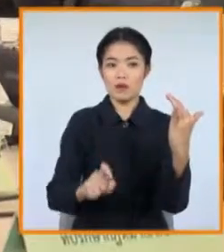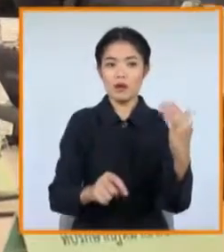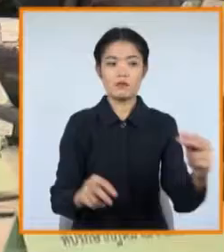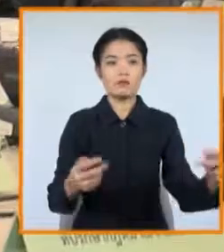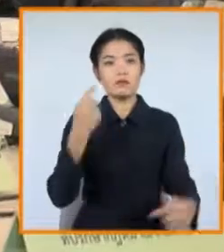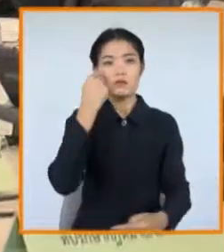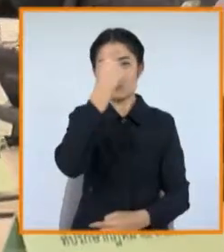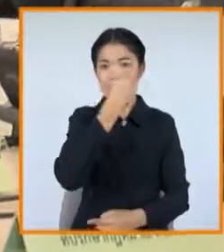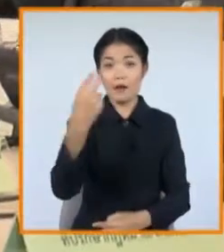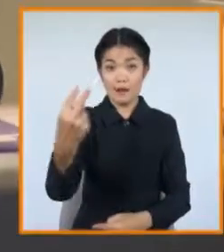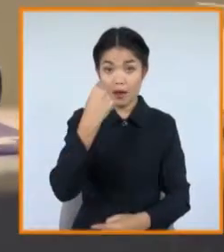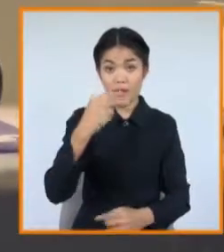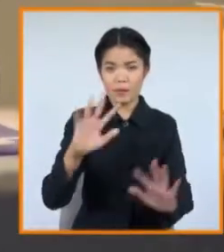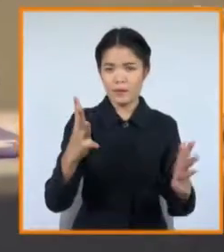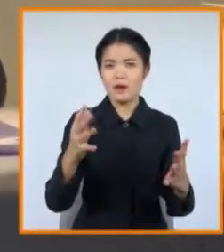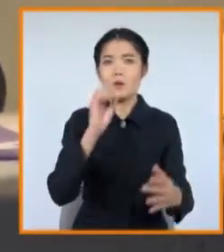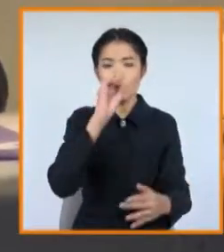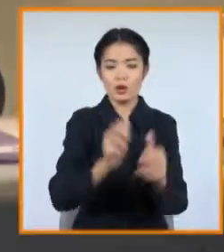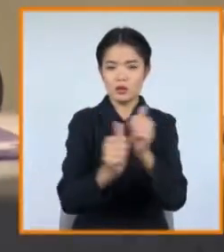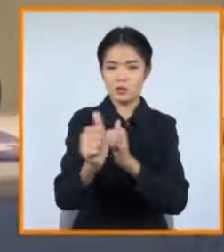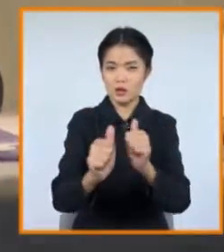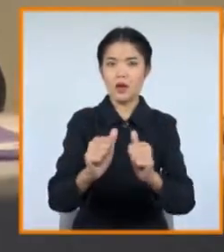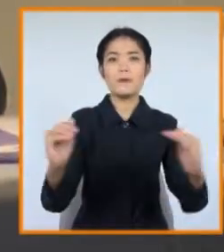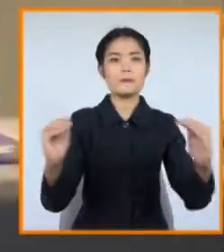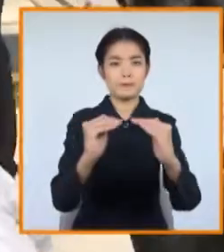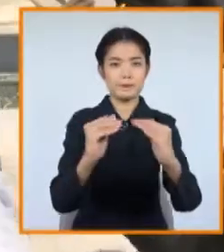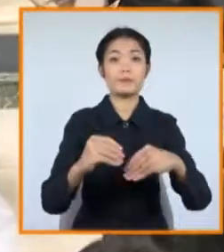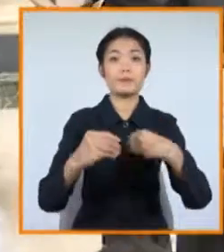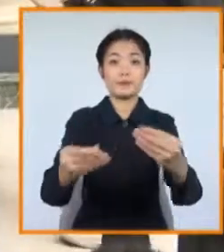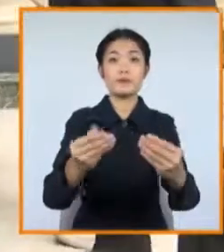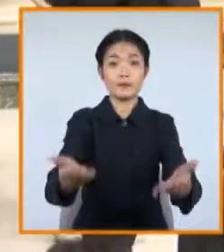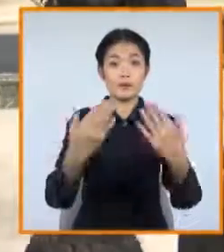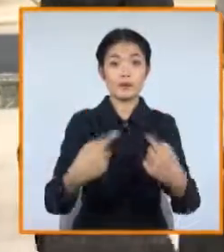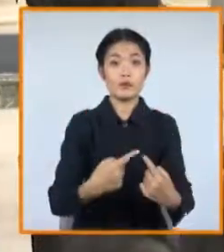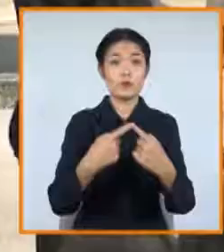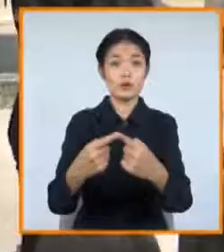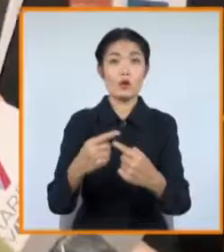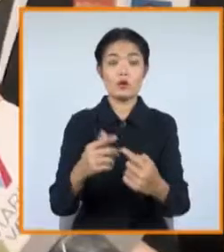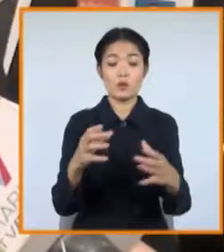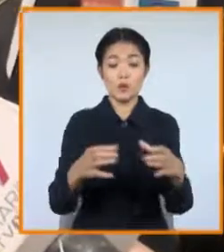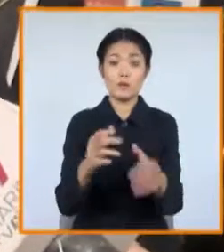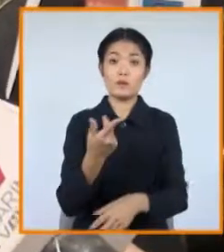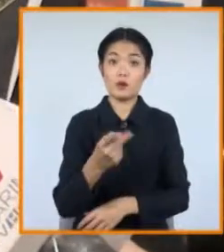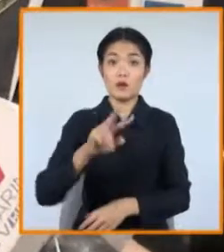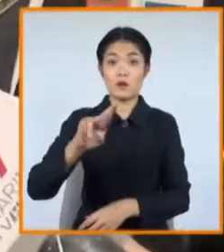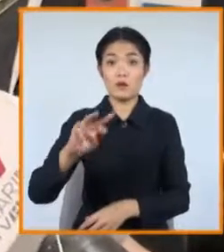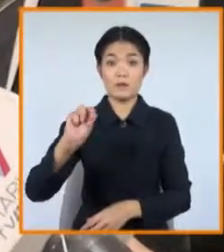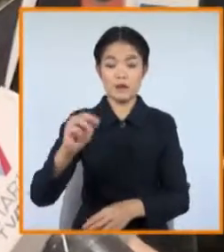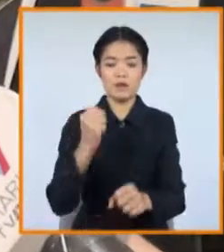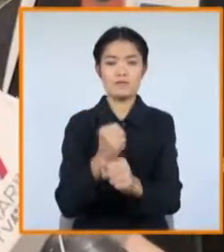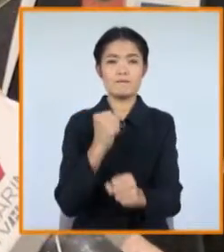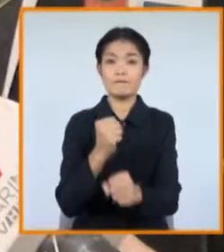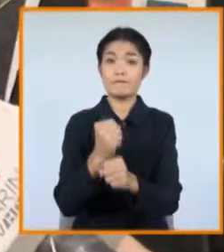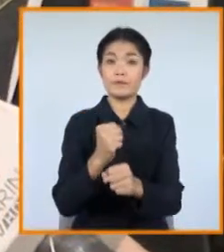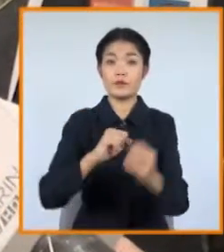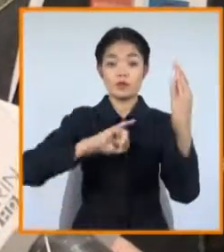ากันยืนยันว่าการประมูลนั้นเป็นการแข่งขันอย่างเป็นธรรมค่ะ ส่วนความคืบหน้าการตั้งคณะรัฐมนตรีส่วนหน้าที่จะลงไปปฏิบัติงาน